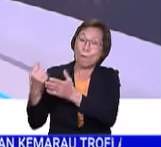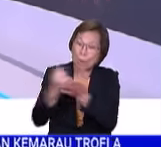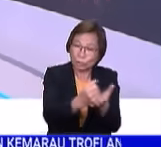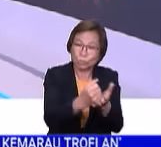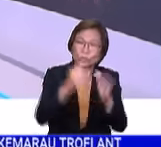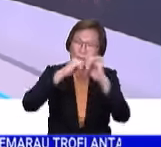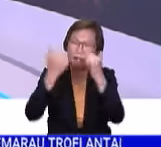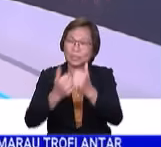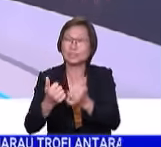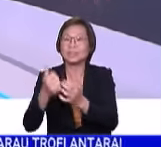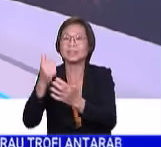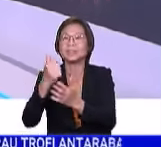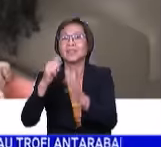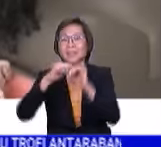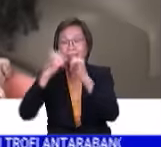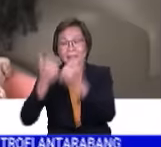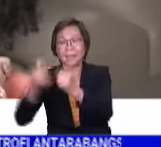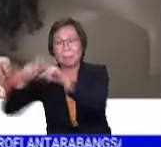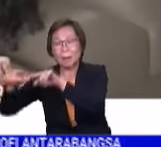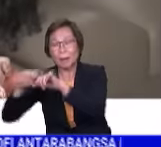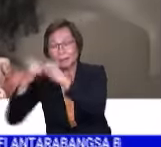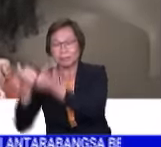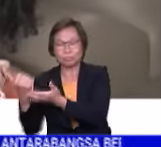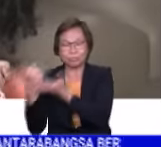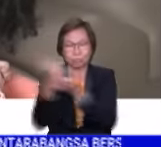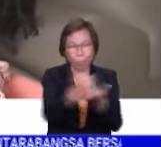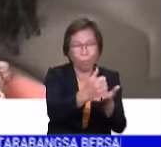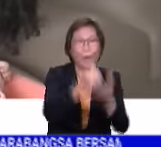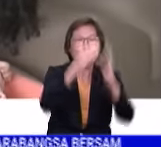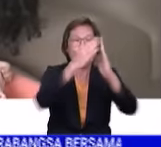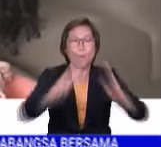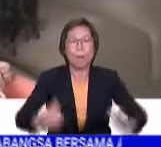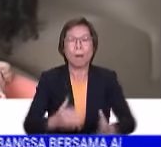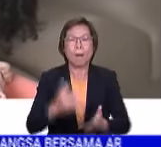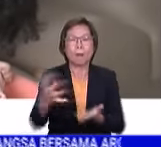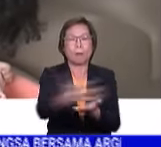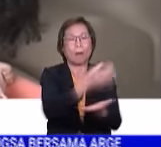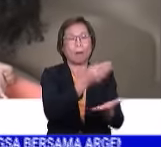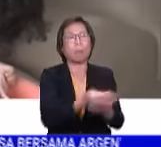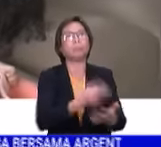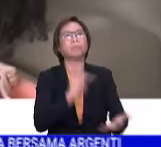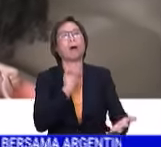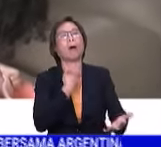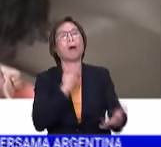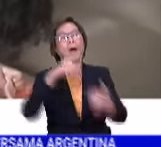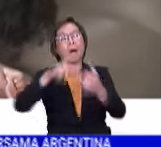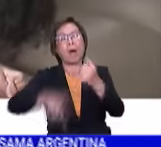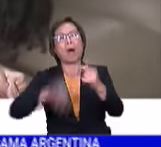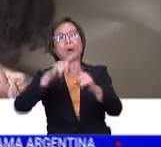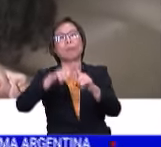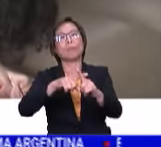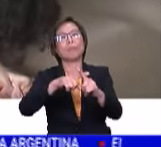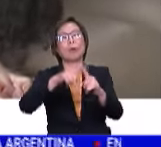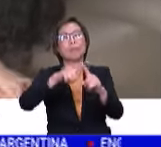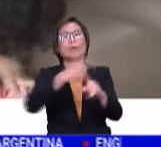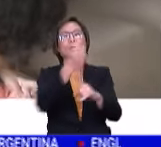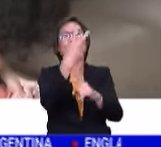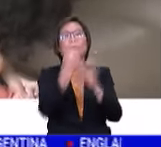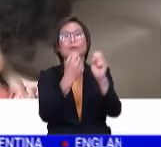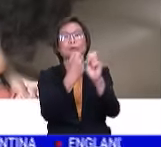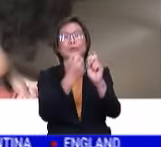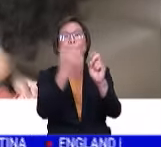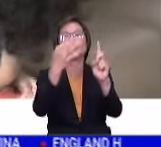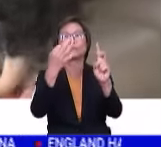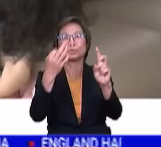ke rumahnya semalam. Jelas Fendi, pendapatannya mula terjejas sejak hujung tahun 2019